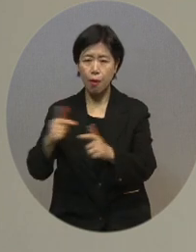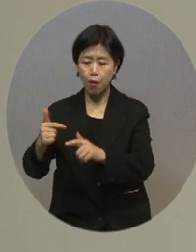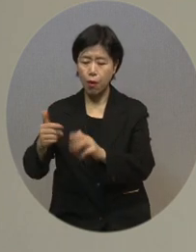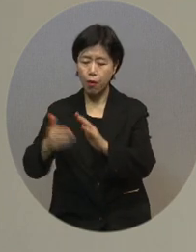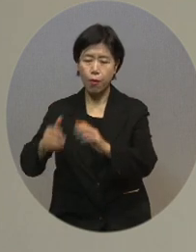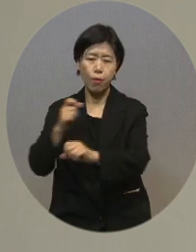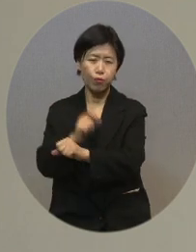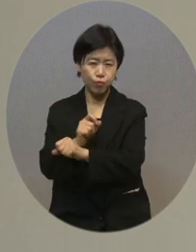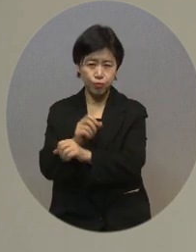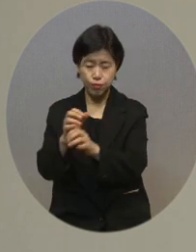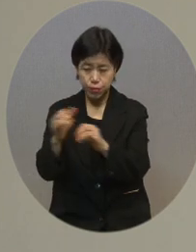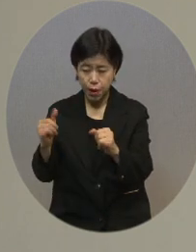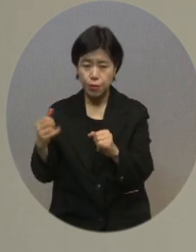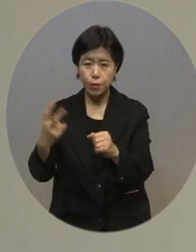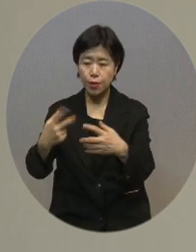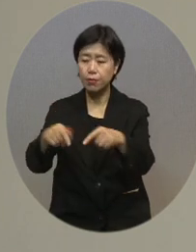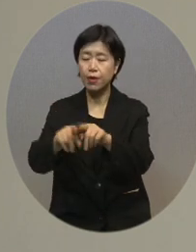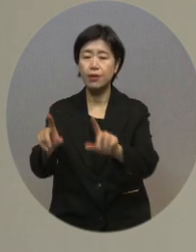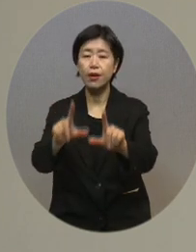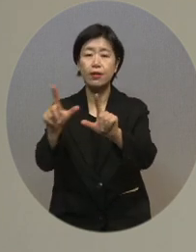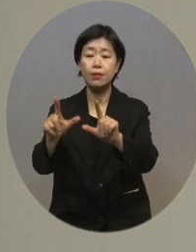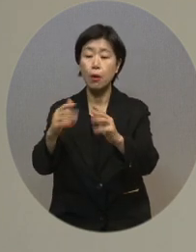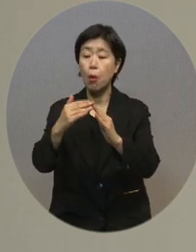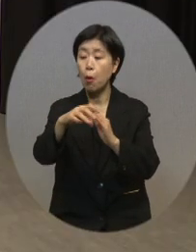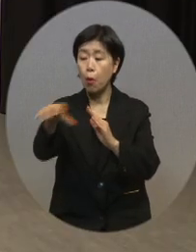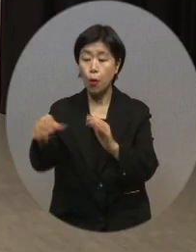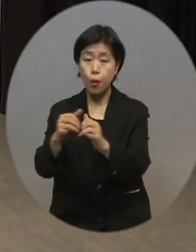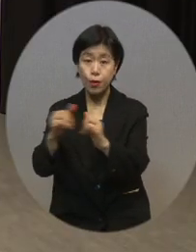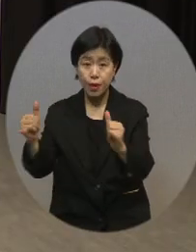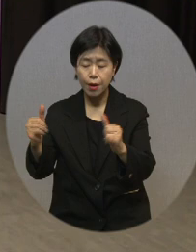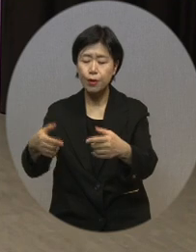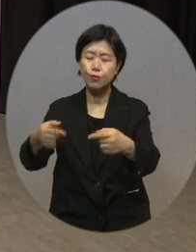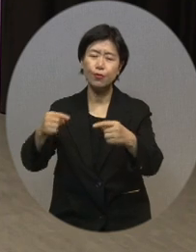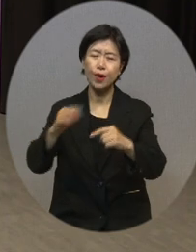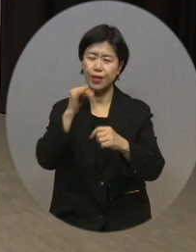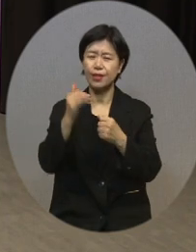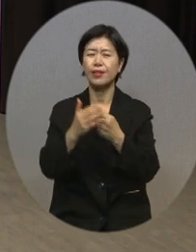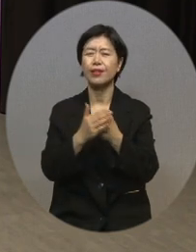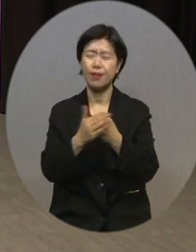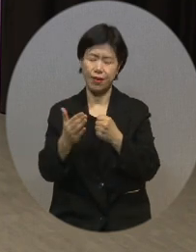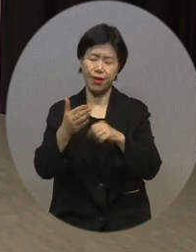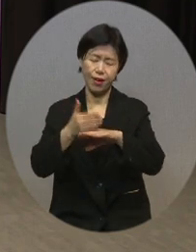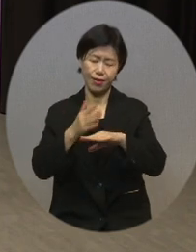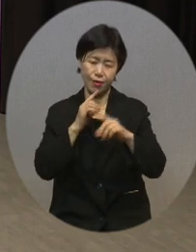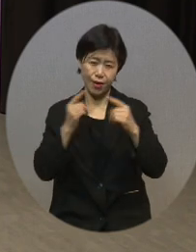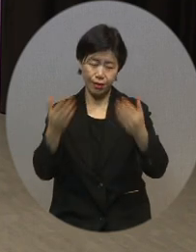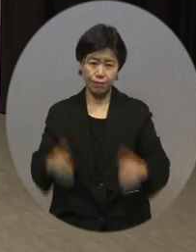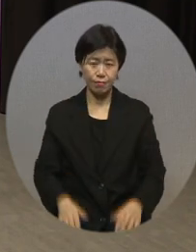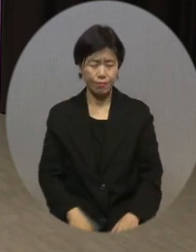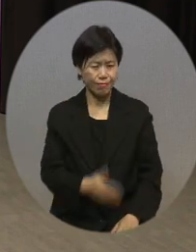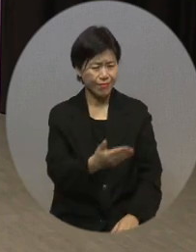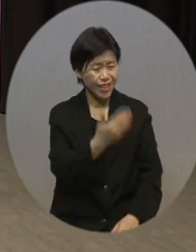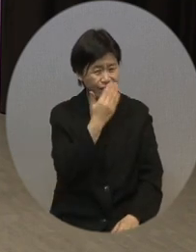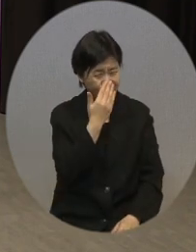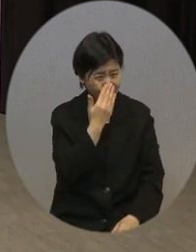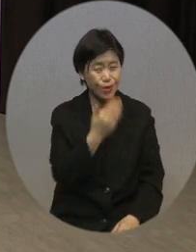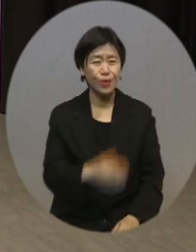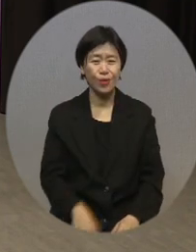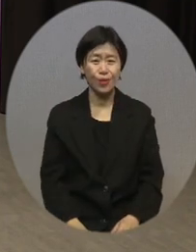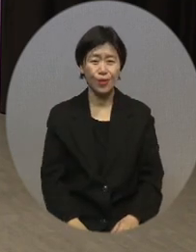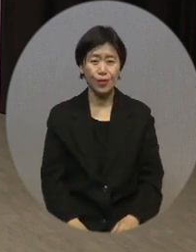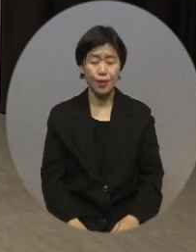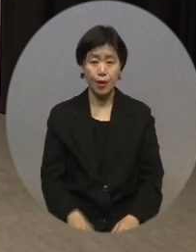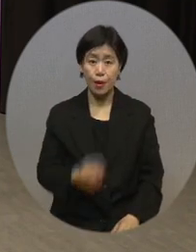참여해 주셔서 얻어낸 결과라고 그렇게 생각을 하고 있습니다. 겸손히 말씀해 주십니다. 예. 그 말이 그렇지 그 쉬운